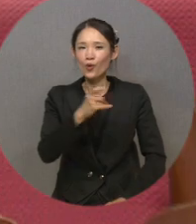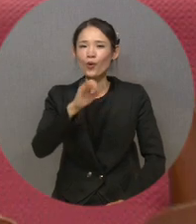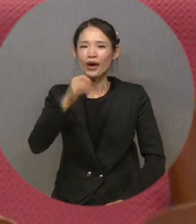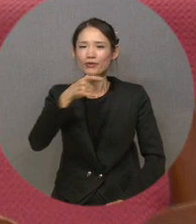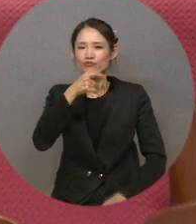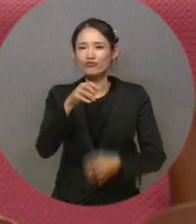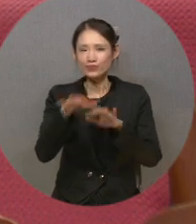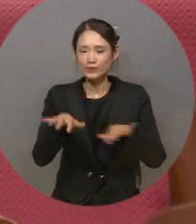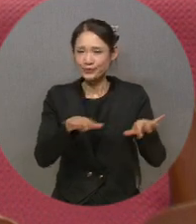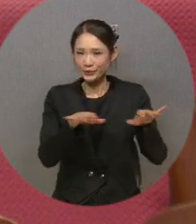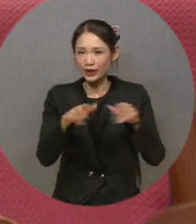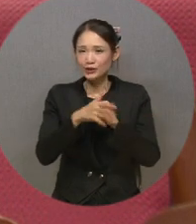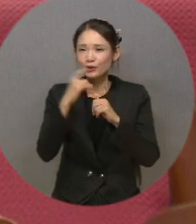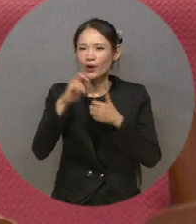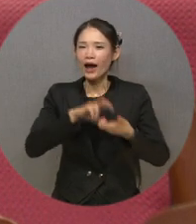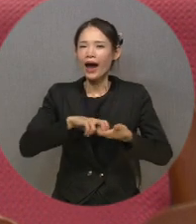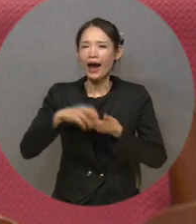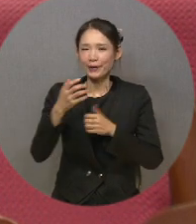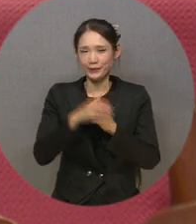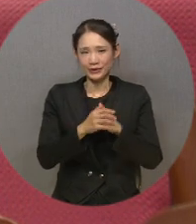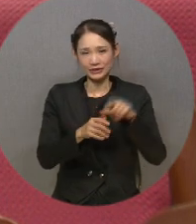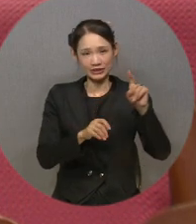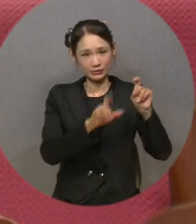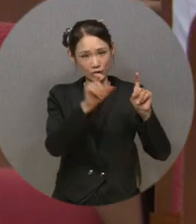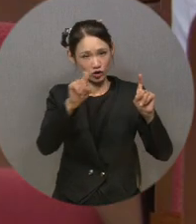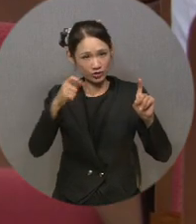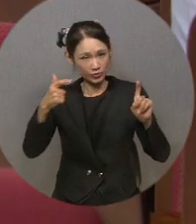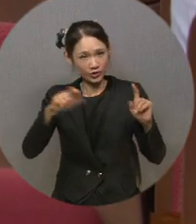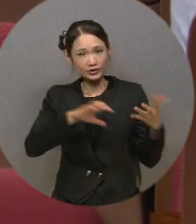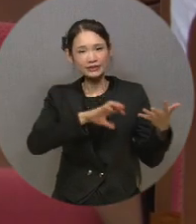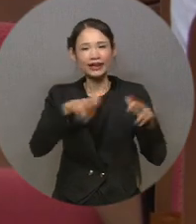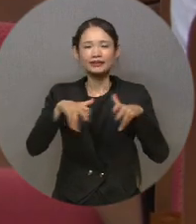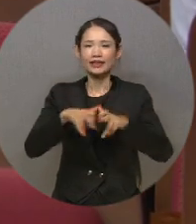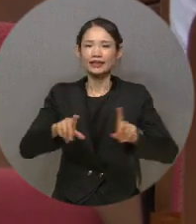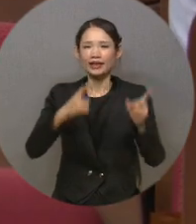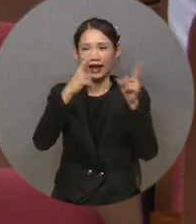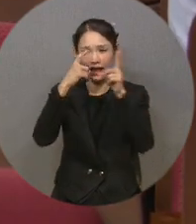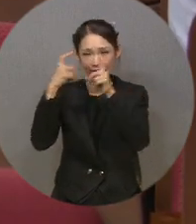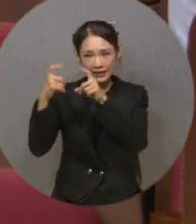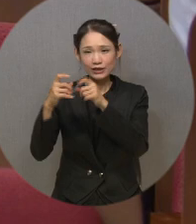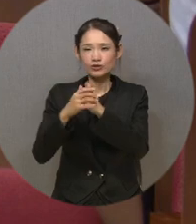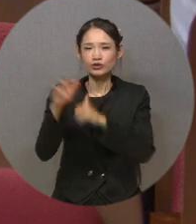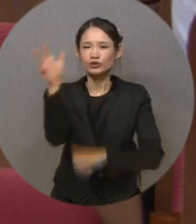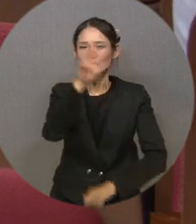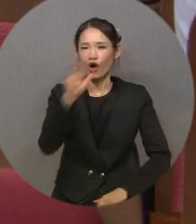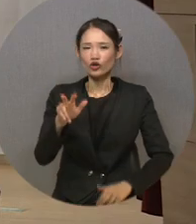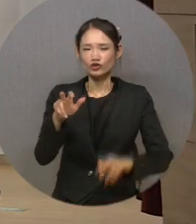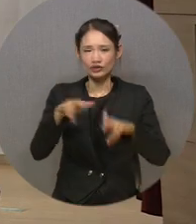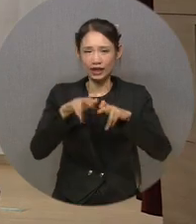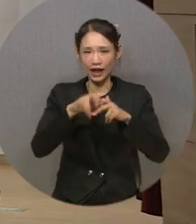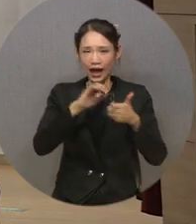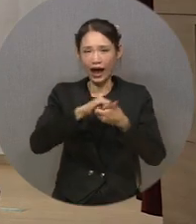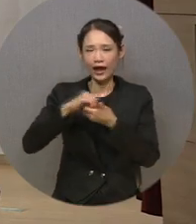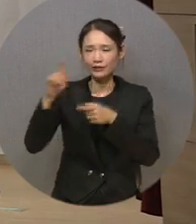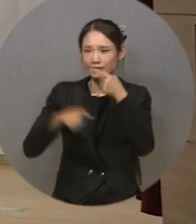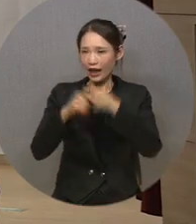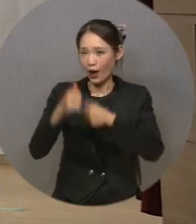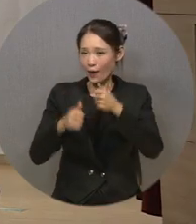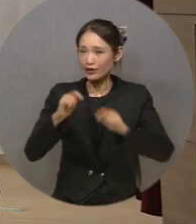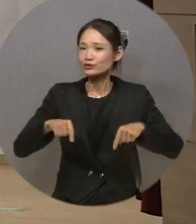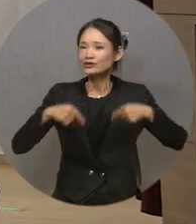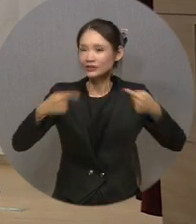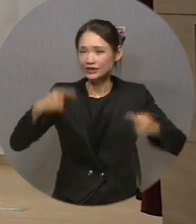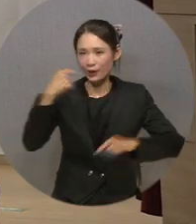합창단은 11월 16일 펼쳐질 제31회 세계 장애인의 날 기념 전국 장애인 합창대회에 출전할